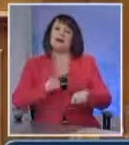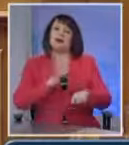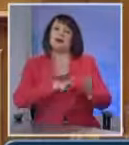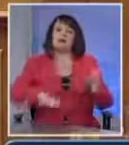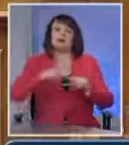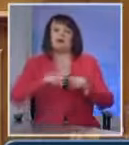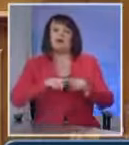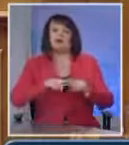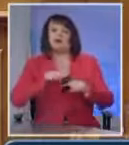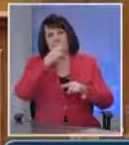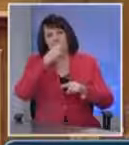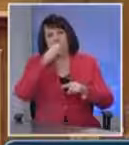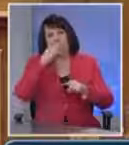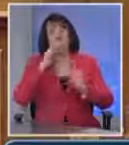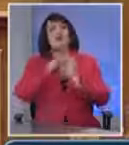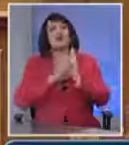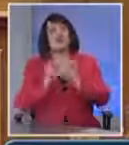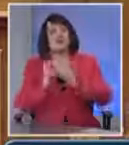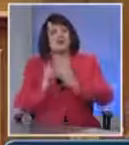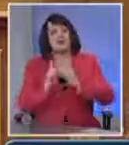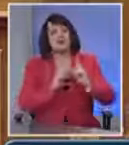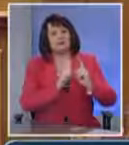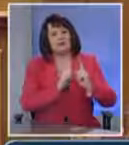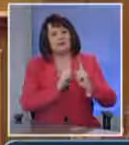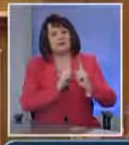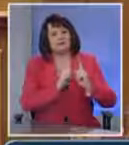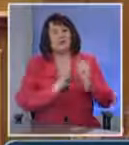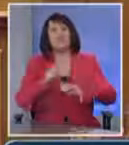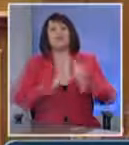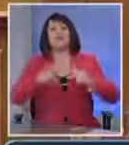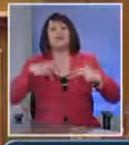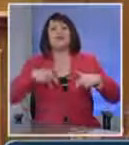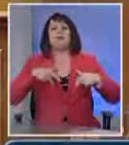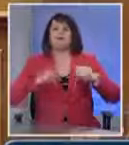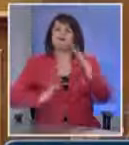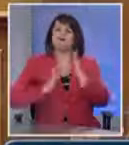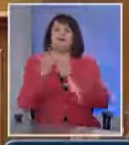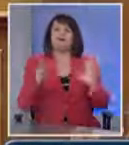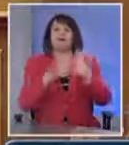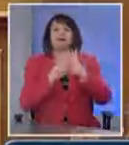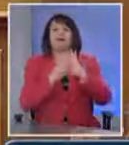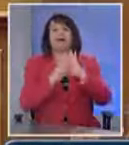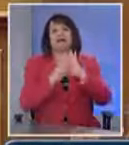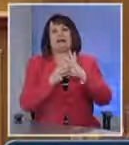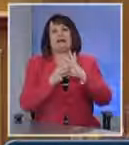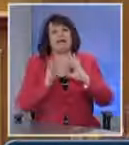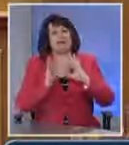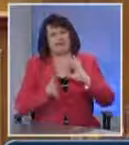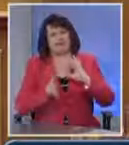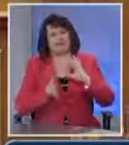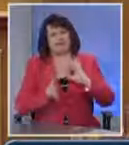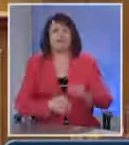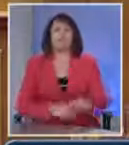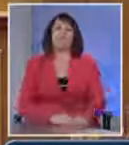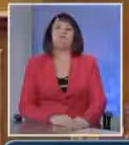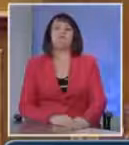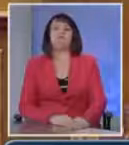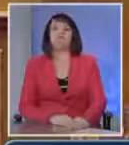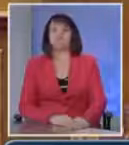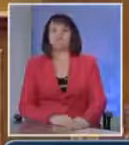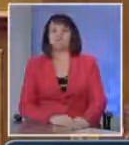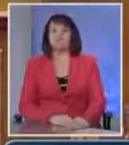μέσα από προγραμματικές συμφωνίες να πάει σε κυβερνήσεις προοδευτικής συνεργασίας. Μας έδινε